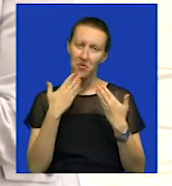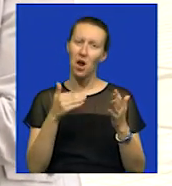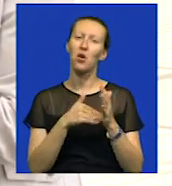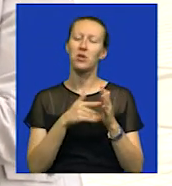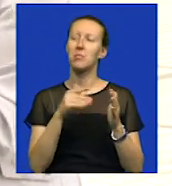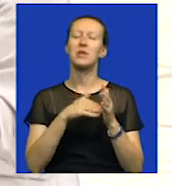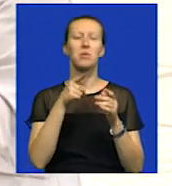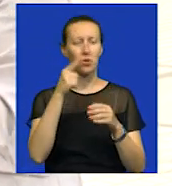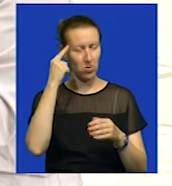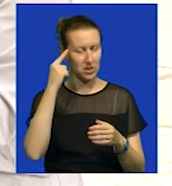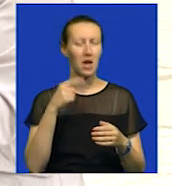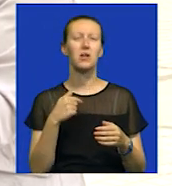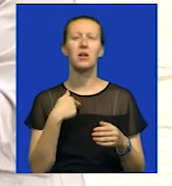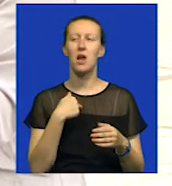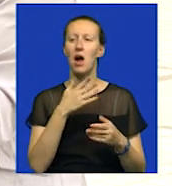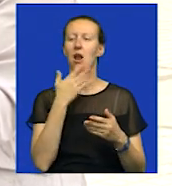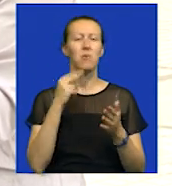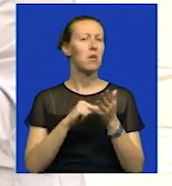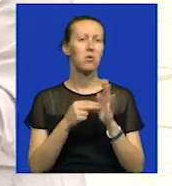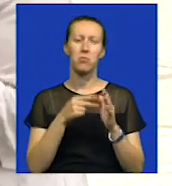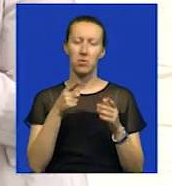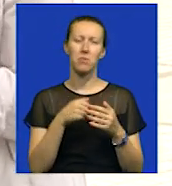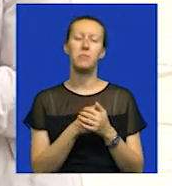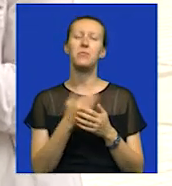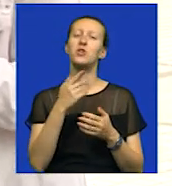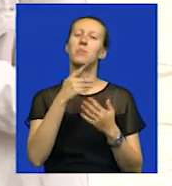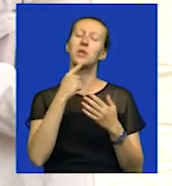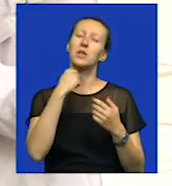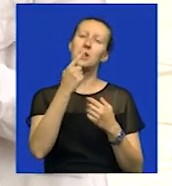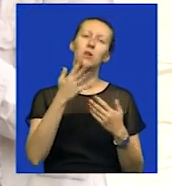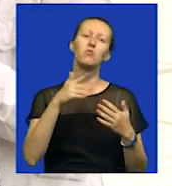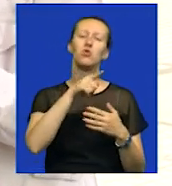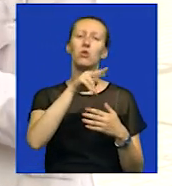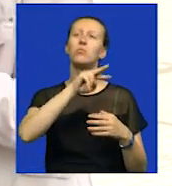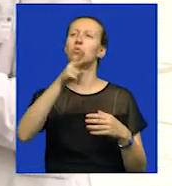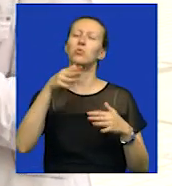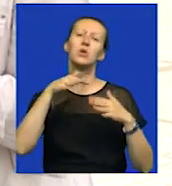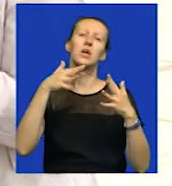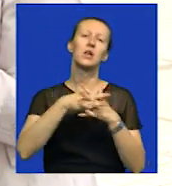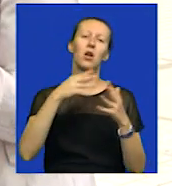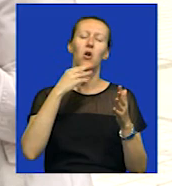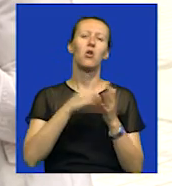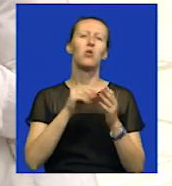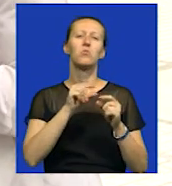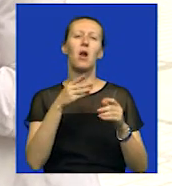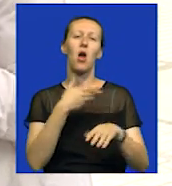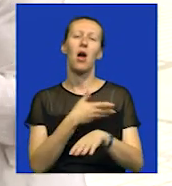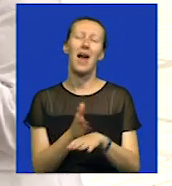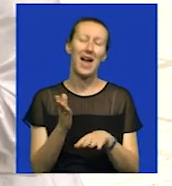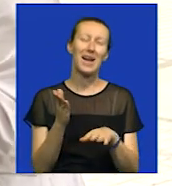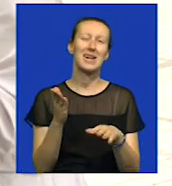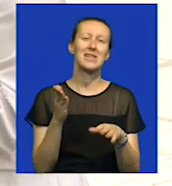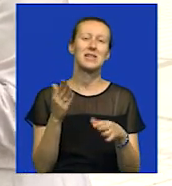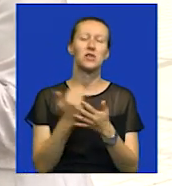ako treba i to znati. Ja nemam problema s tim. Dobro, ča bi te poručila možda onim drugim gradovima, ki još pomalo kaskaju, ča